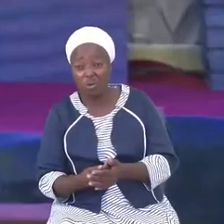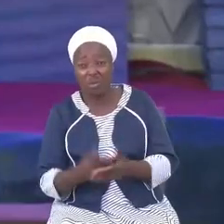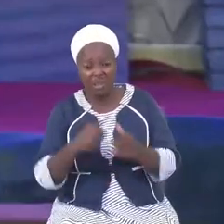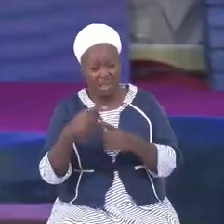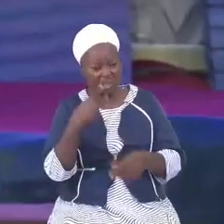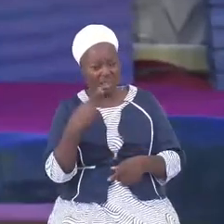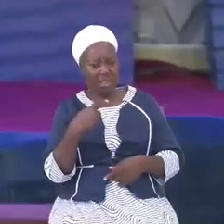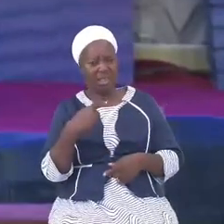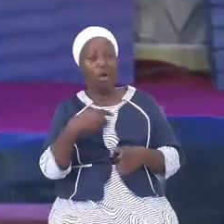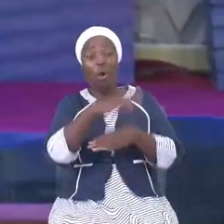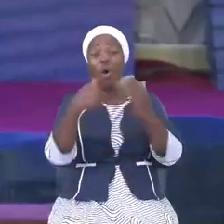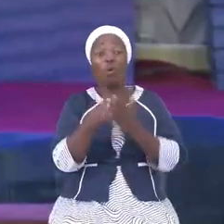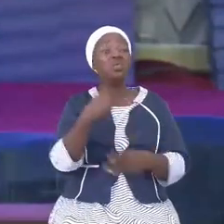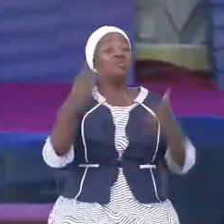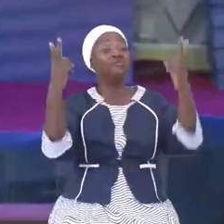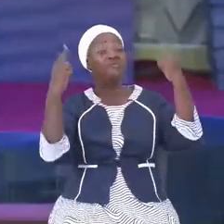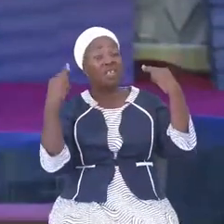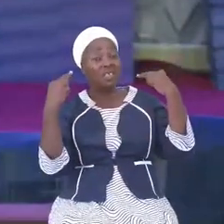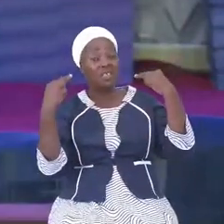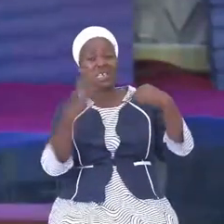Tout était vanité.